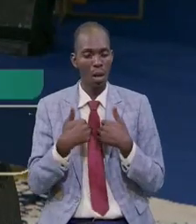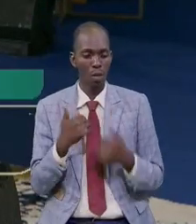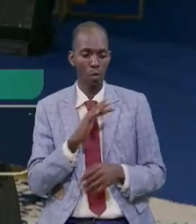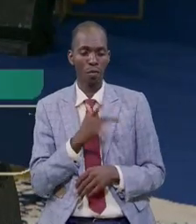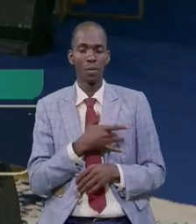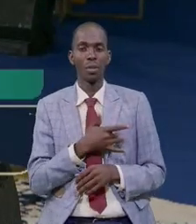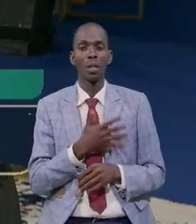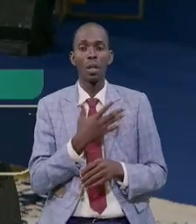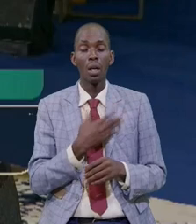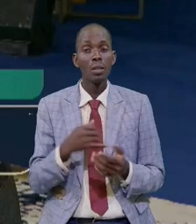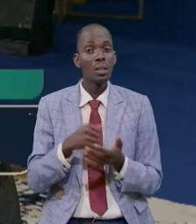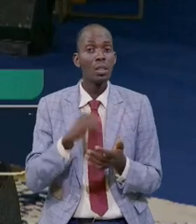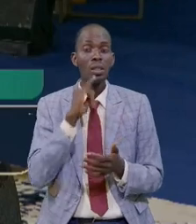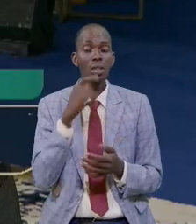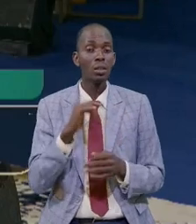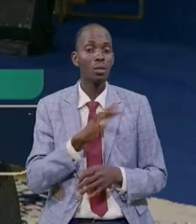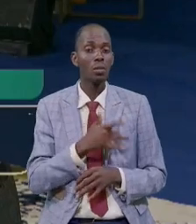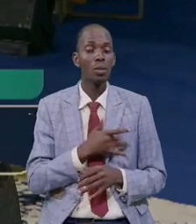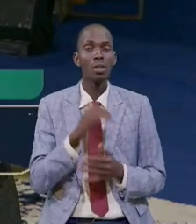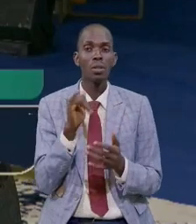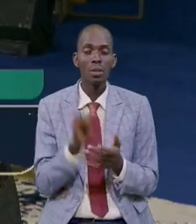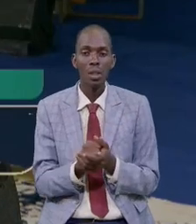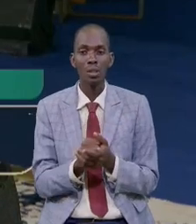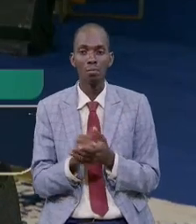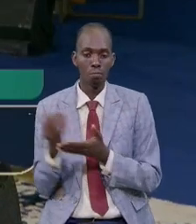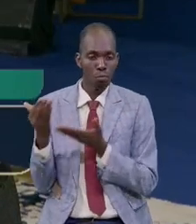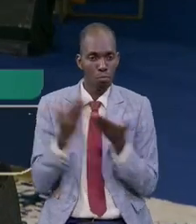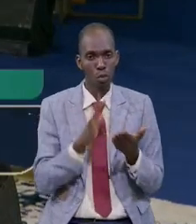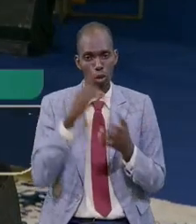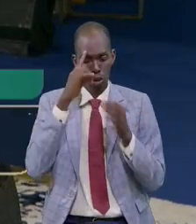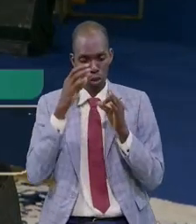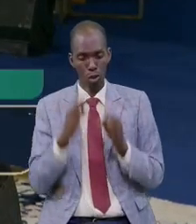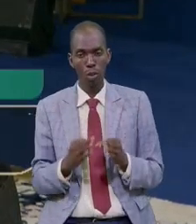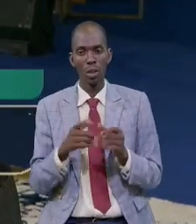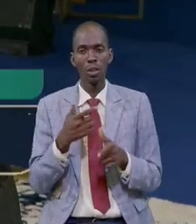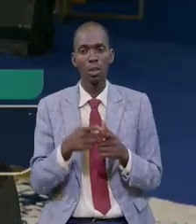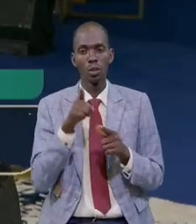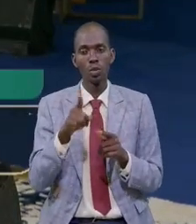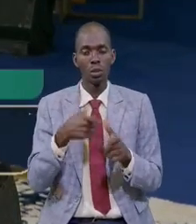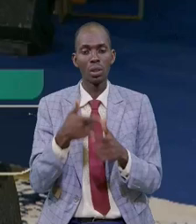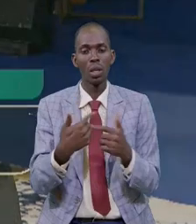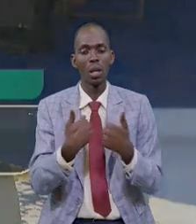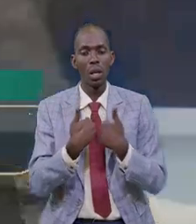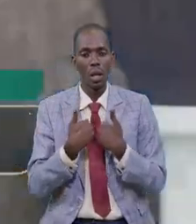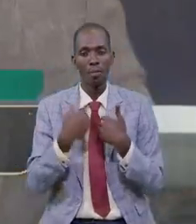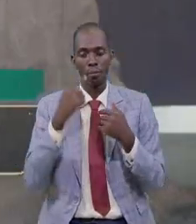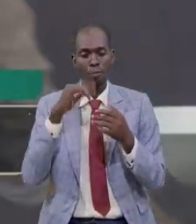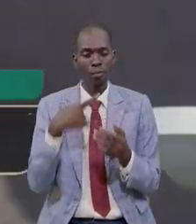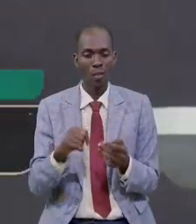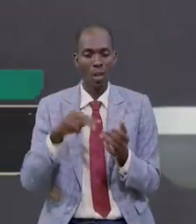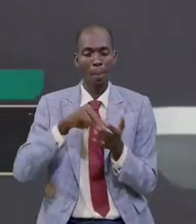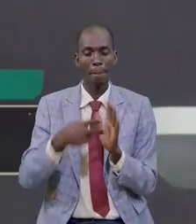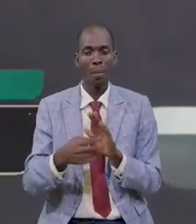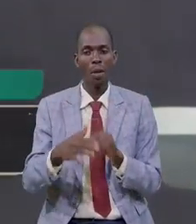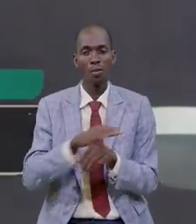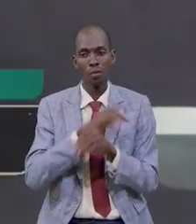conviction et c'est la conviction qui produit la décision et vous avez la décision délibérer de tenir